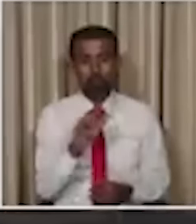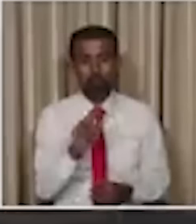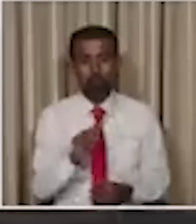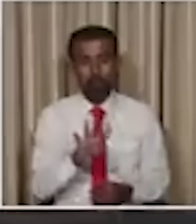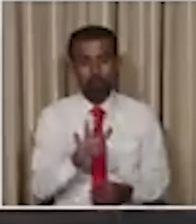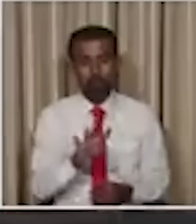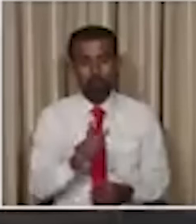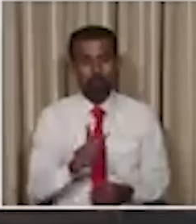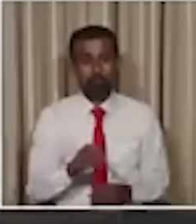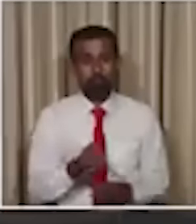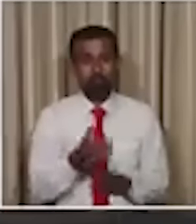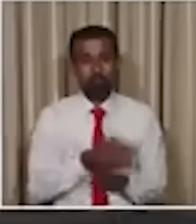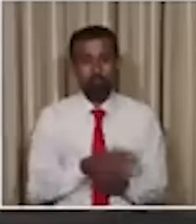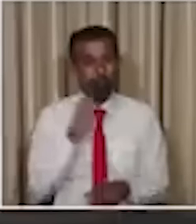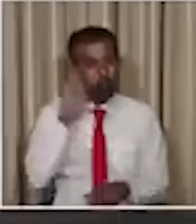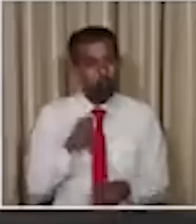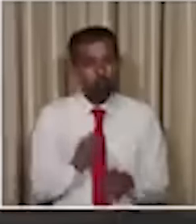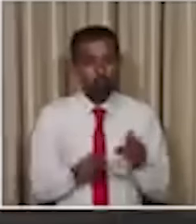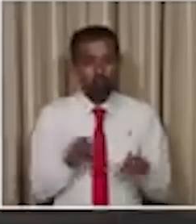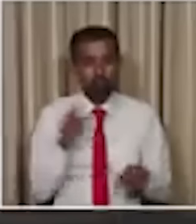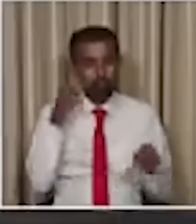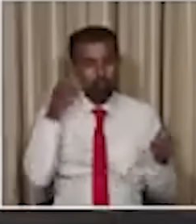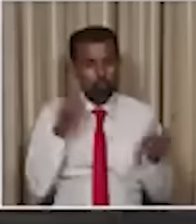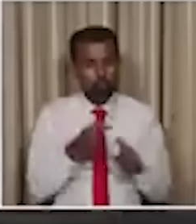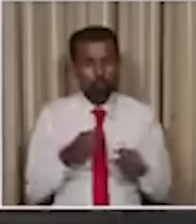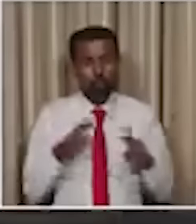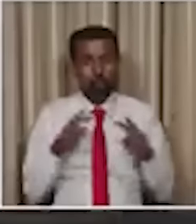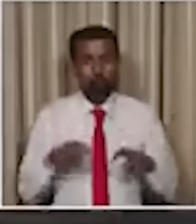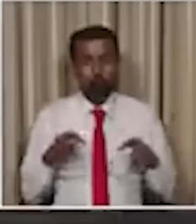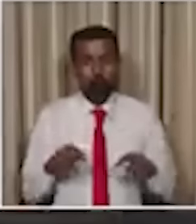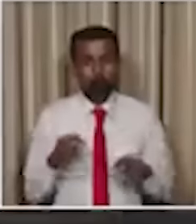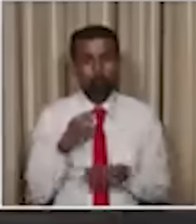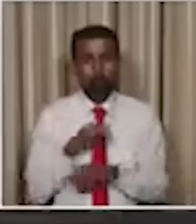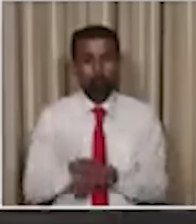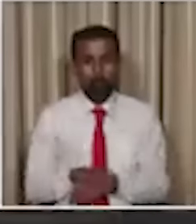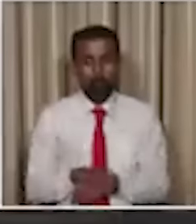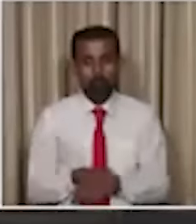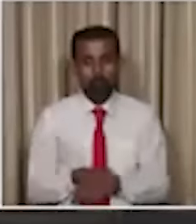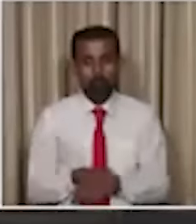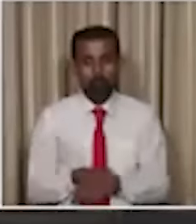2019/04/20 දිනට පෙර නැවති සිටි අය සම්බන්ධයෙන් විමර්ශනයේදී අනාවරණය වී ඇත්තේ